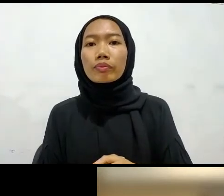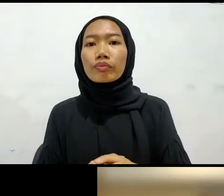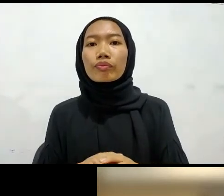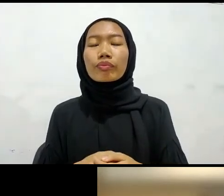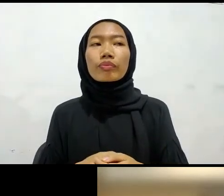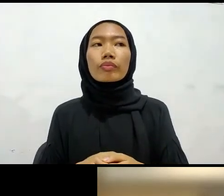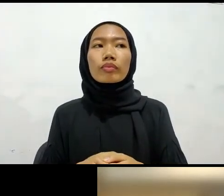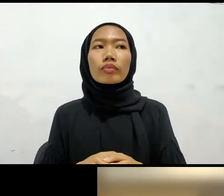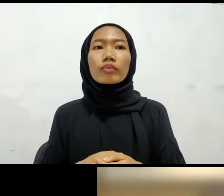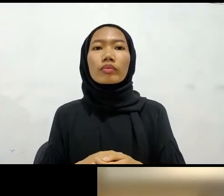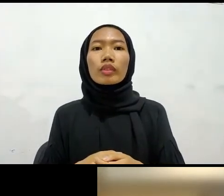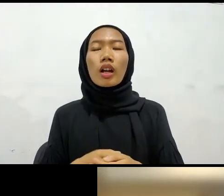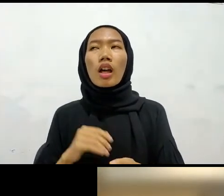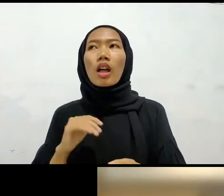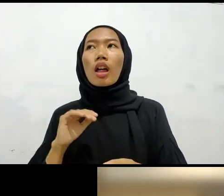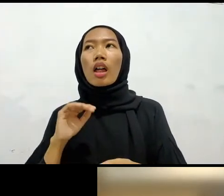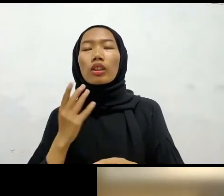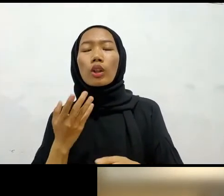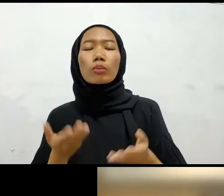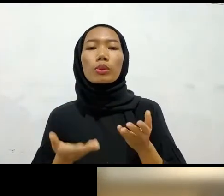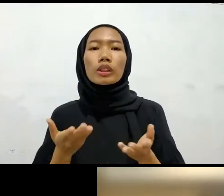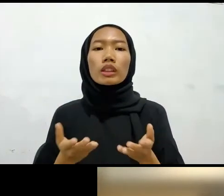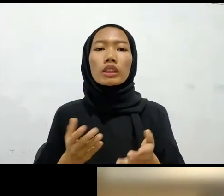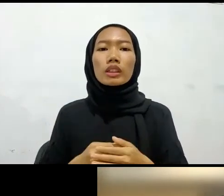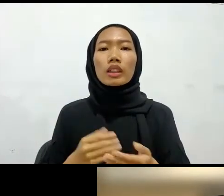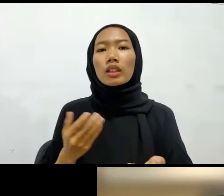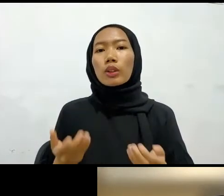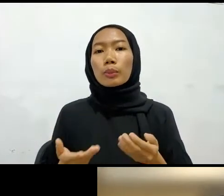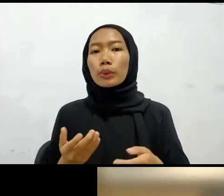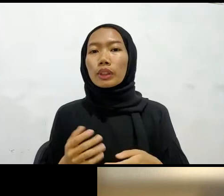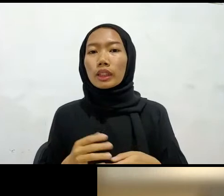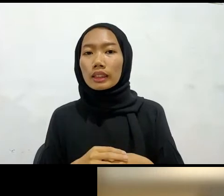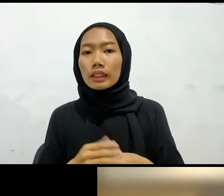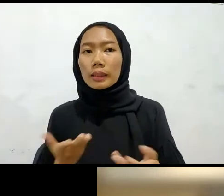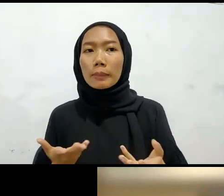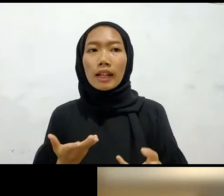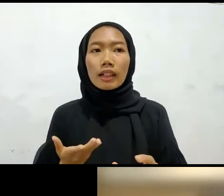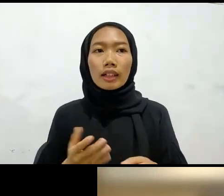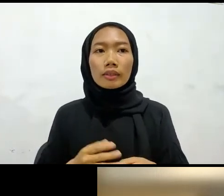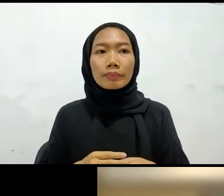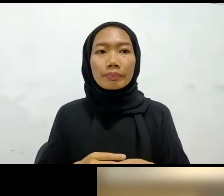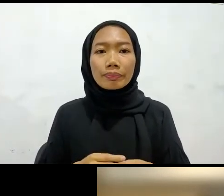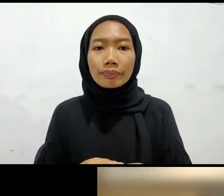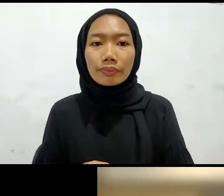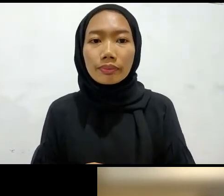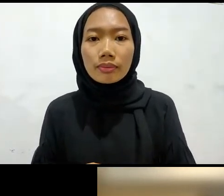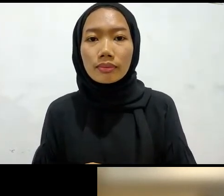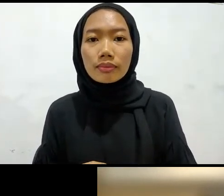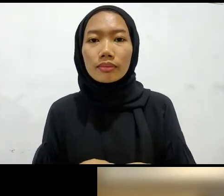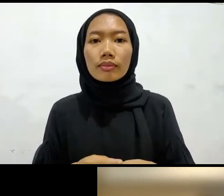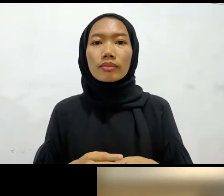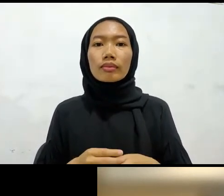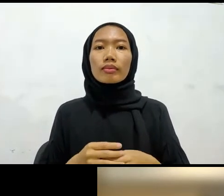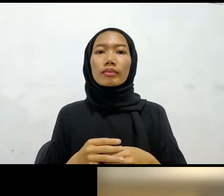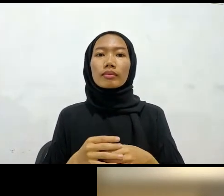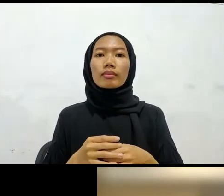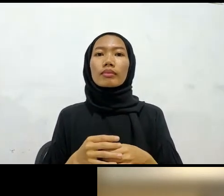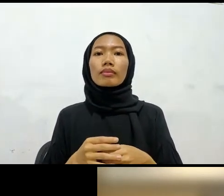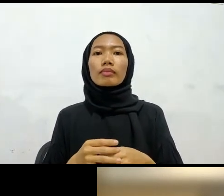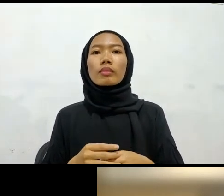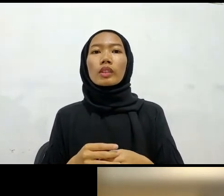di Indonesia. Ya mungkin sesuai urutan pembicara, kita mohon dulu kesediaan dari Ibu